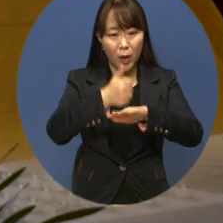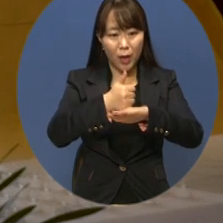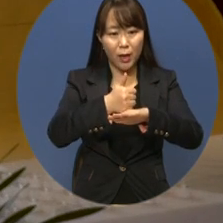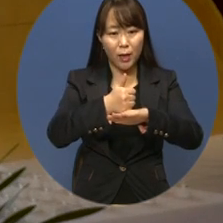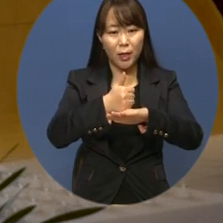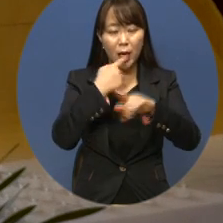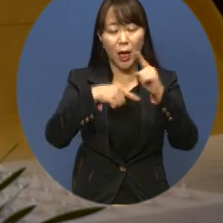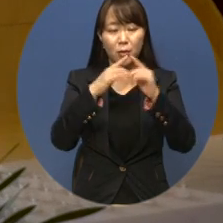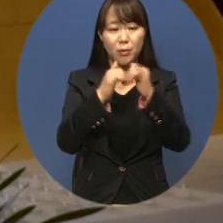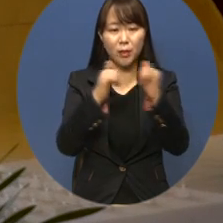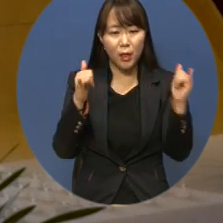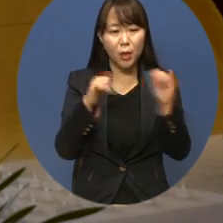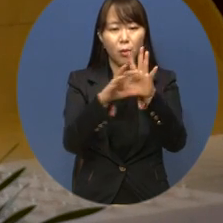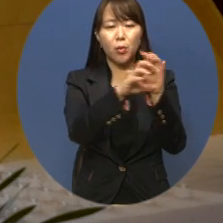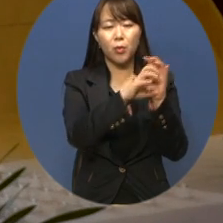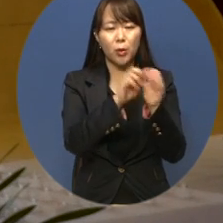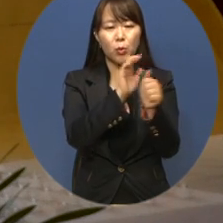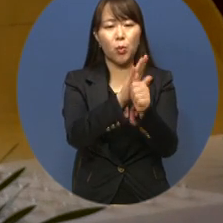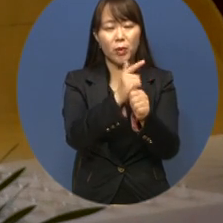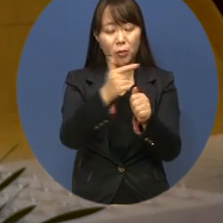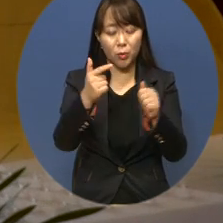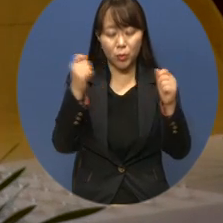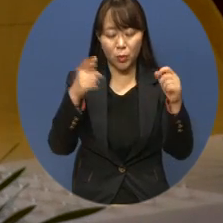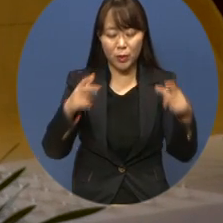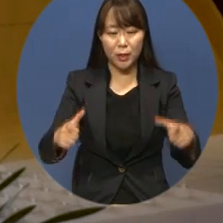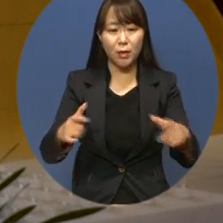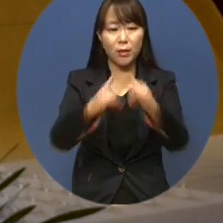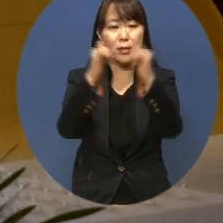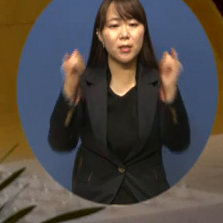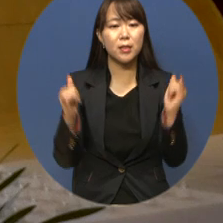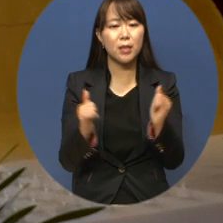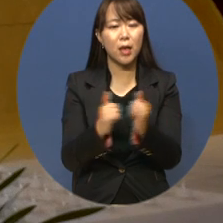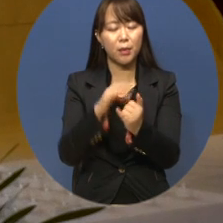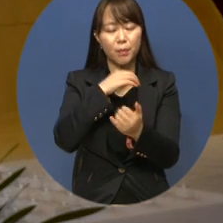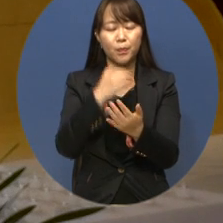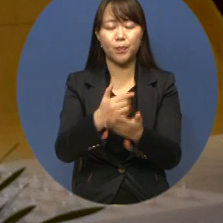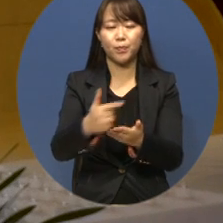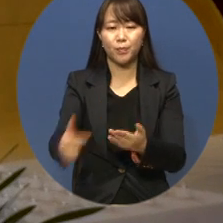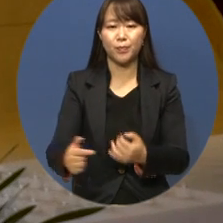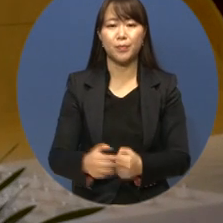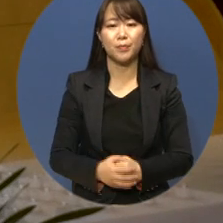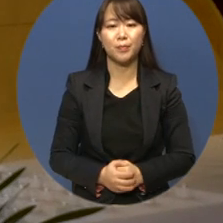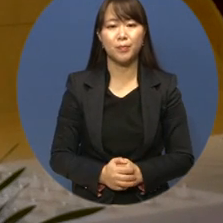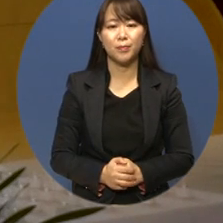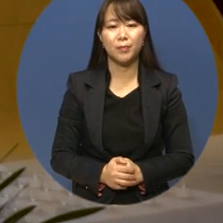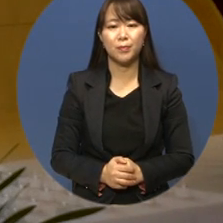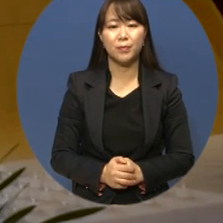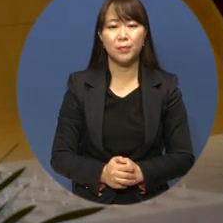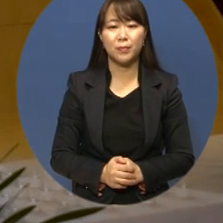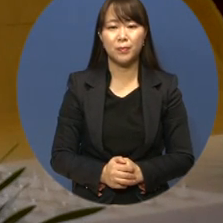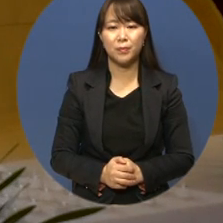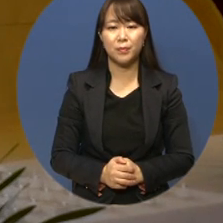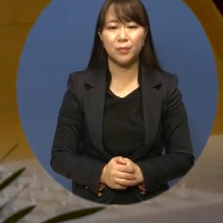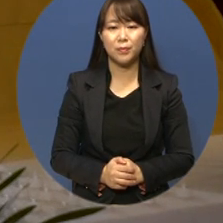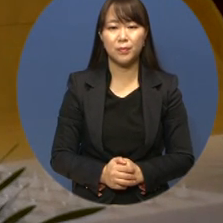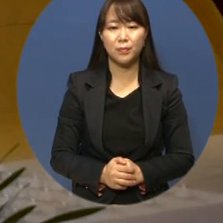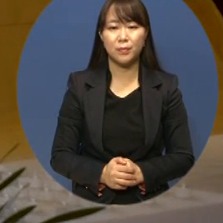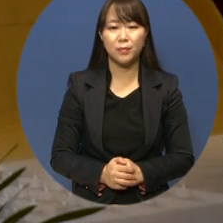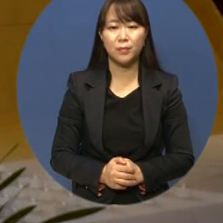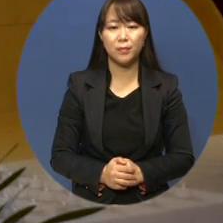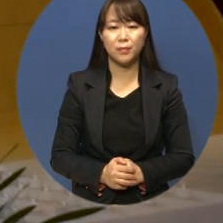나이팅게일이 코로나19 방역에 큰 도움이 되며 지역사회에 울림이 되고 있습니다. 지금까지 복지TV